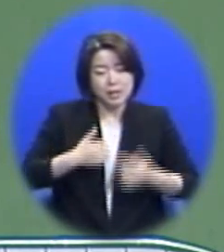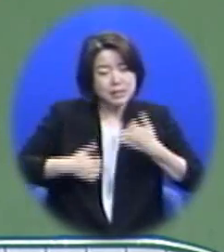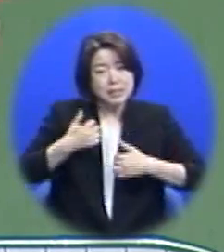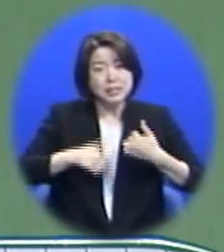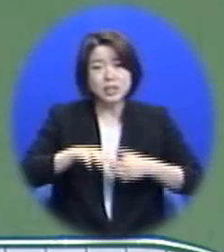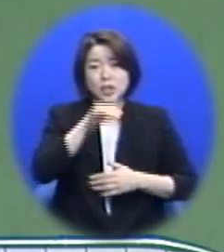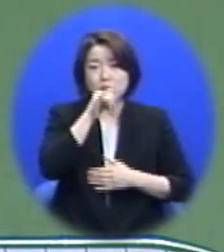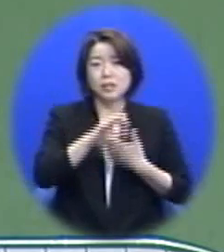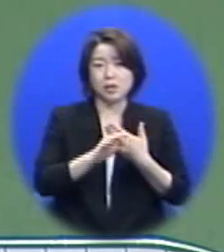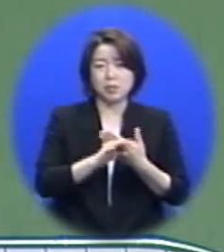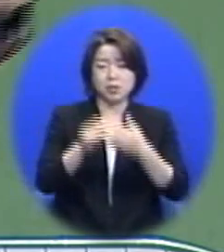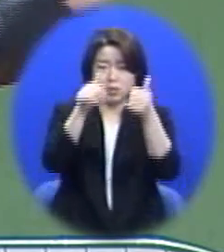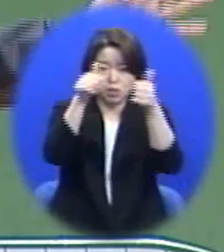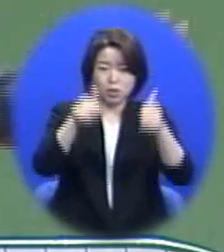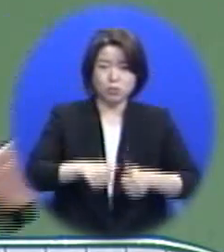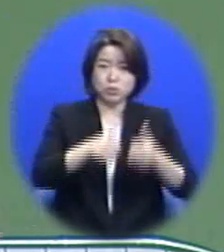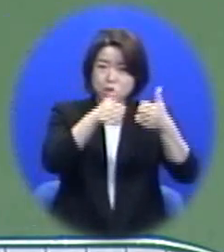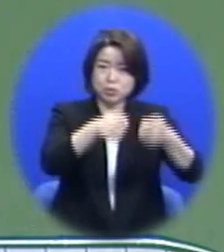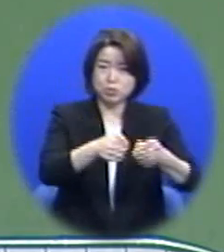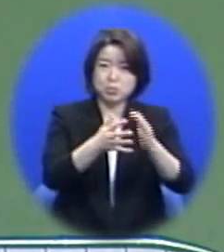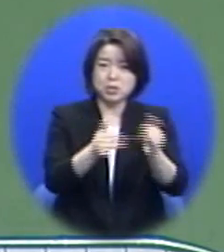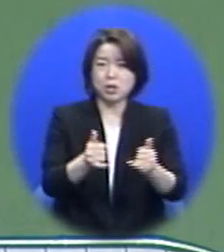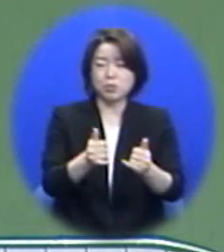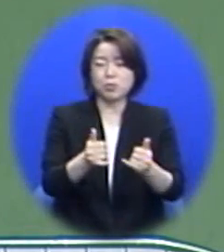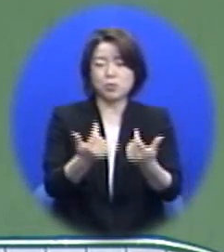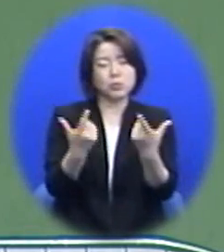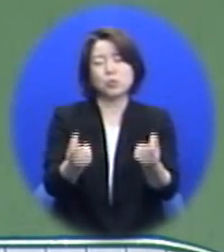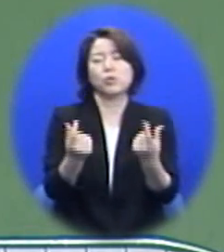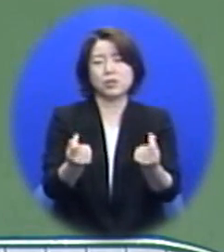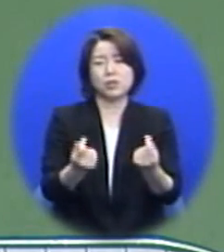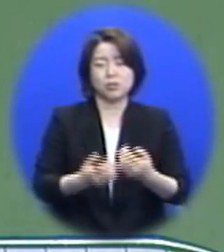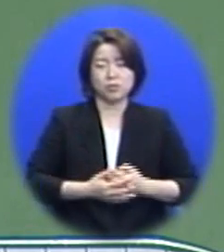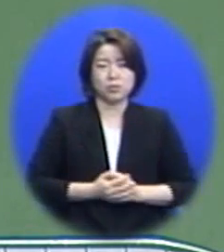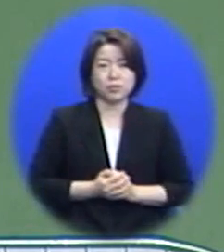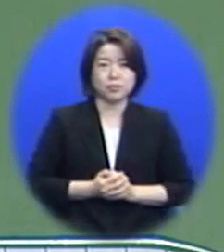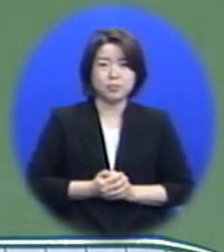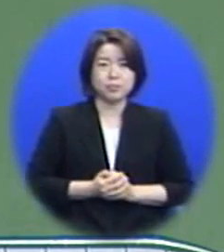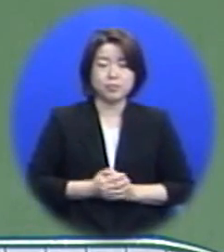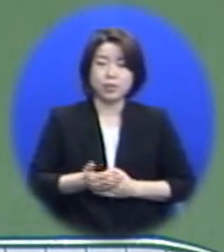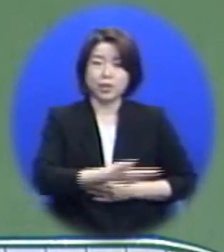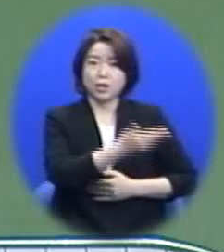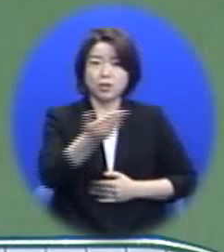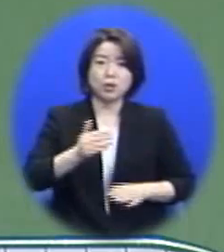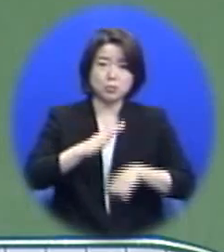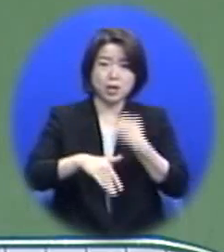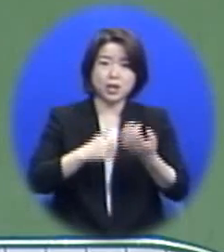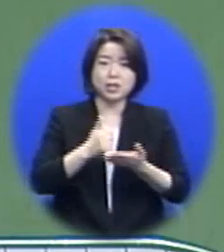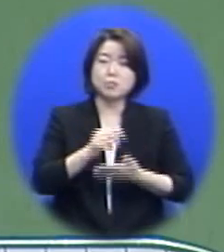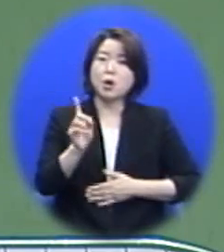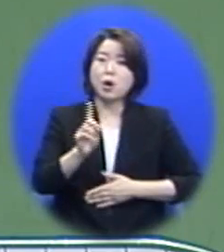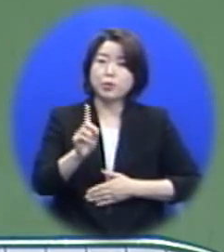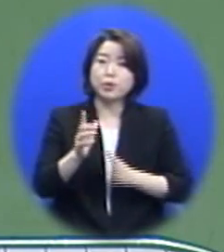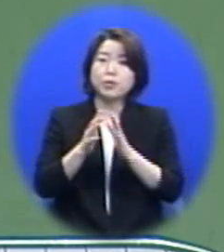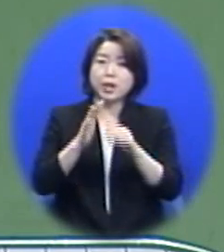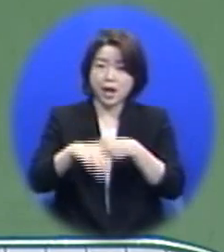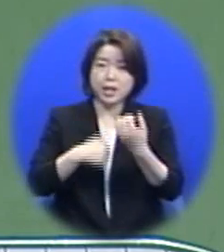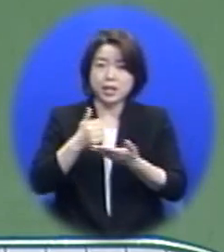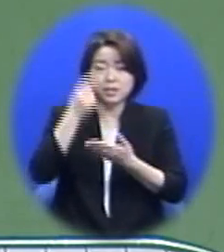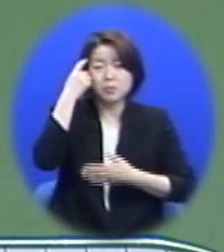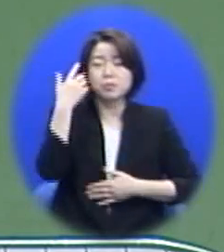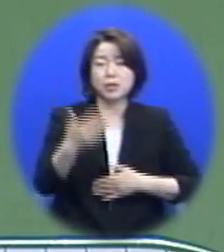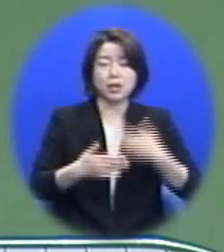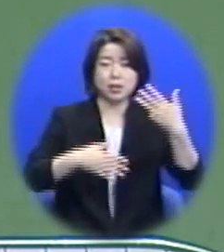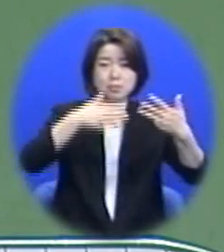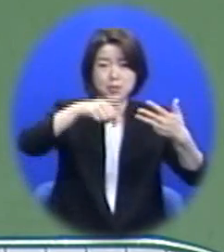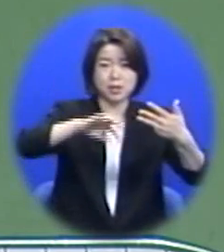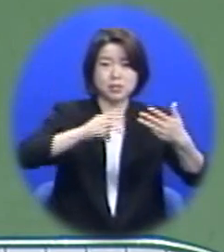우리는 우상 숭배자와 다를게 아무것도 없습니다 여러분 하나님은 어떤 하나님이라 그랬습니까 8절